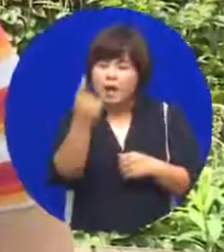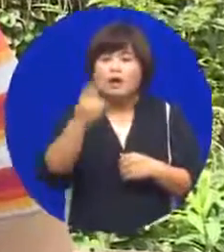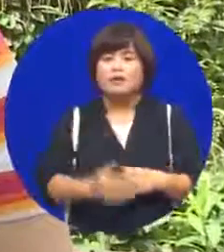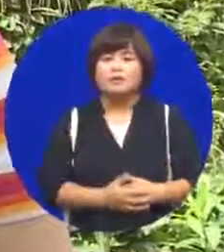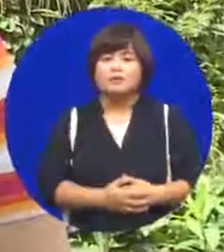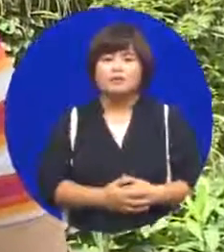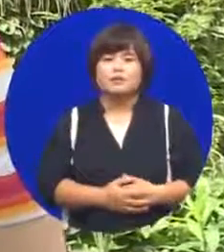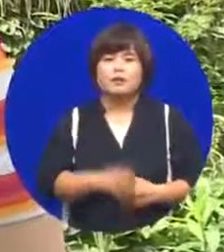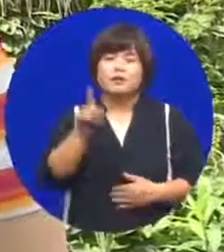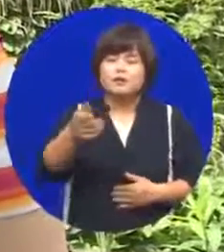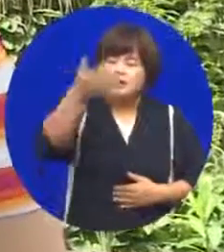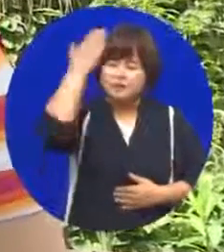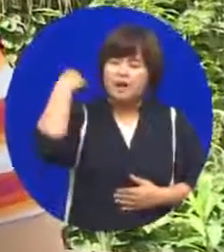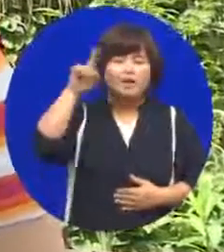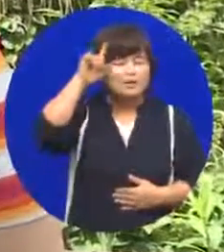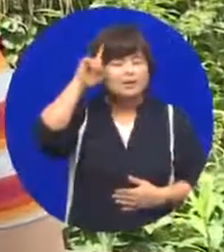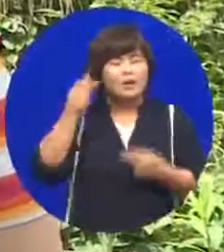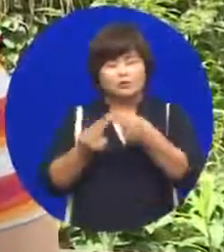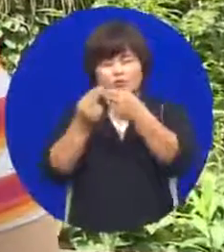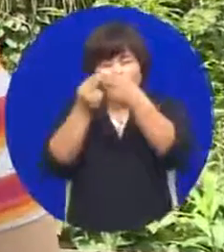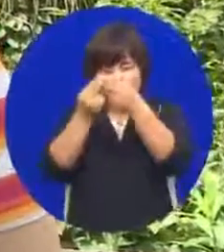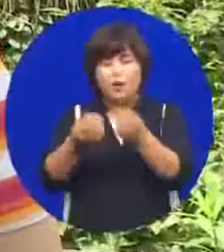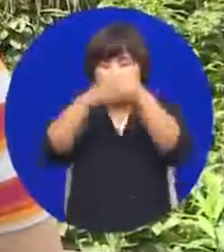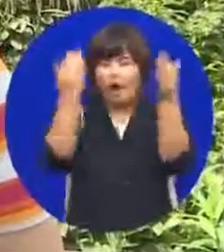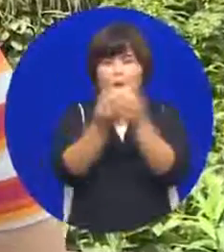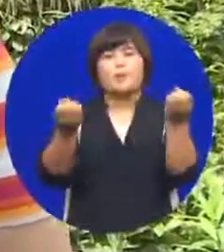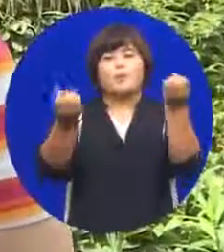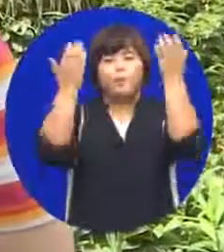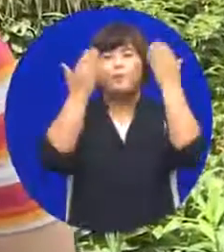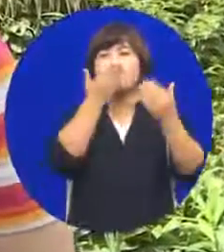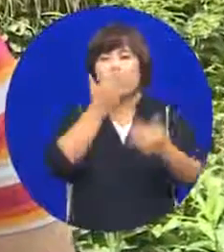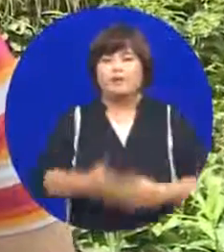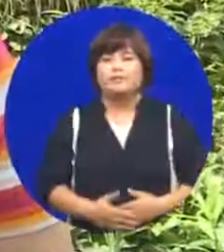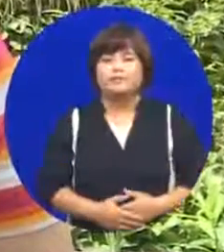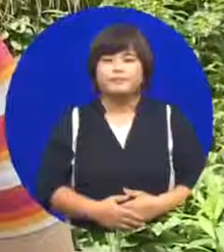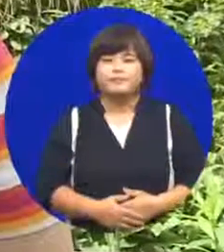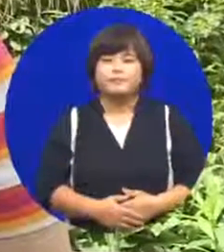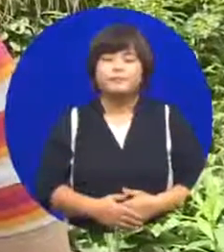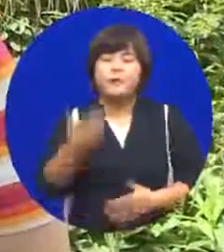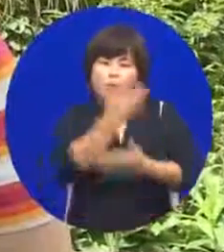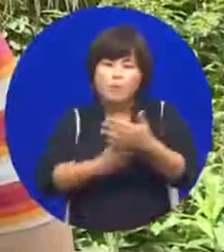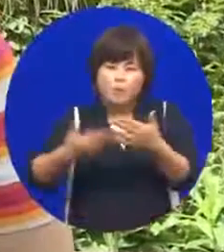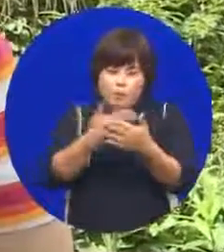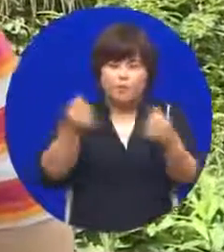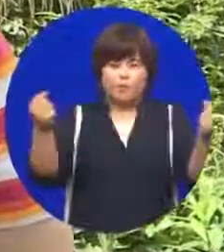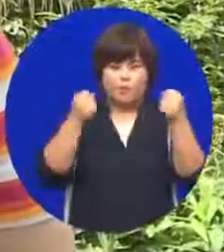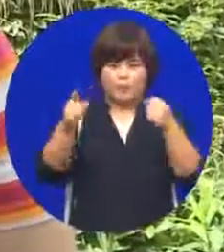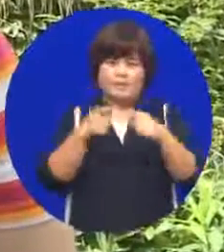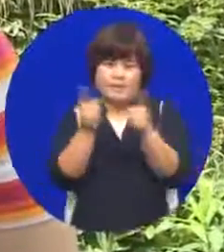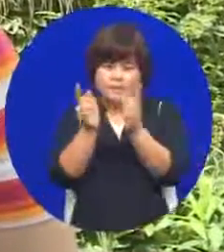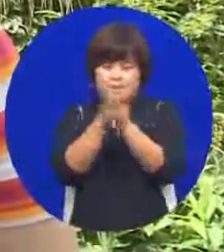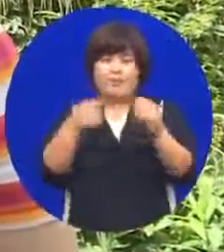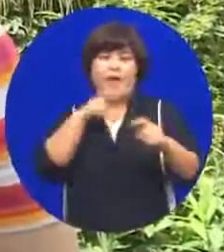이런 활동을 통해서 애들이 그동안 갖고 있었던 스트레스라든가 이런 것도 여러 가지 신체 활동이라는 걸 통해서 풀 수도 있고, 또